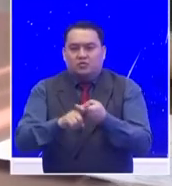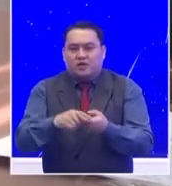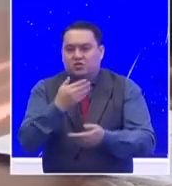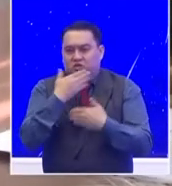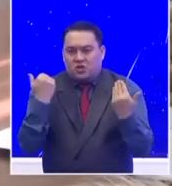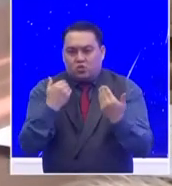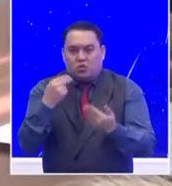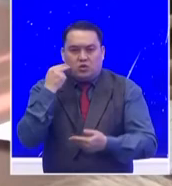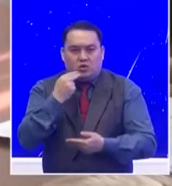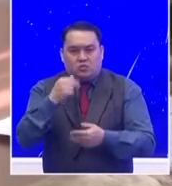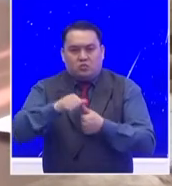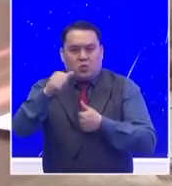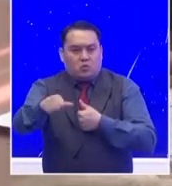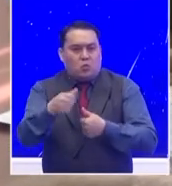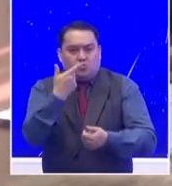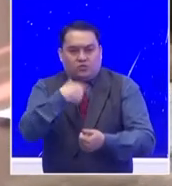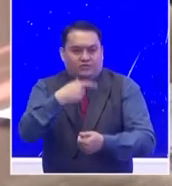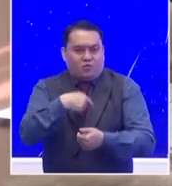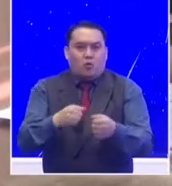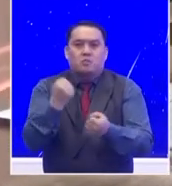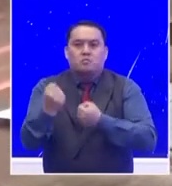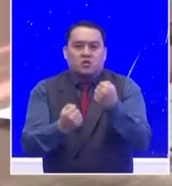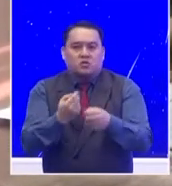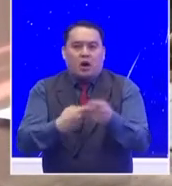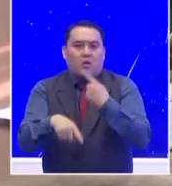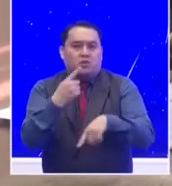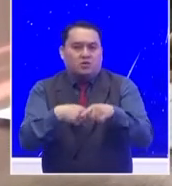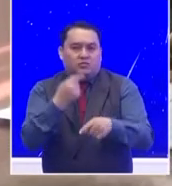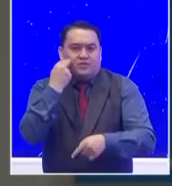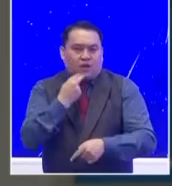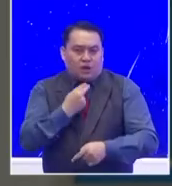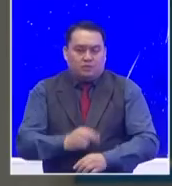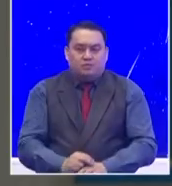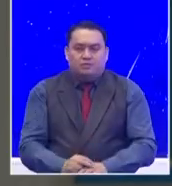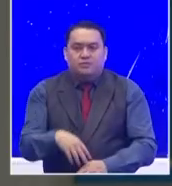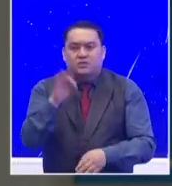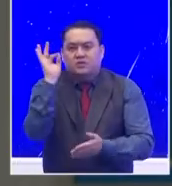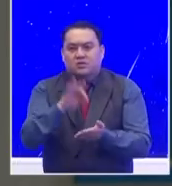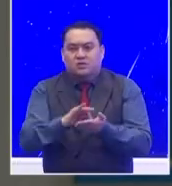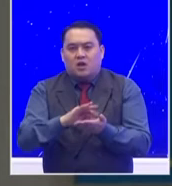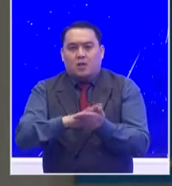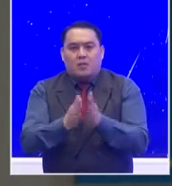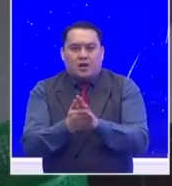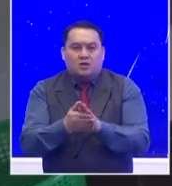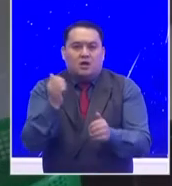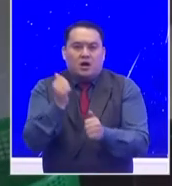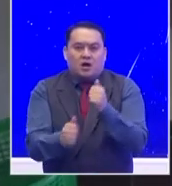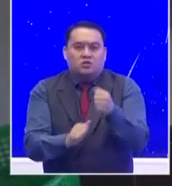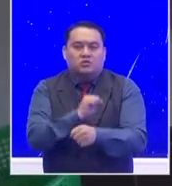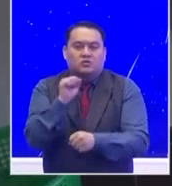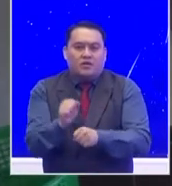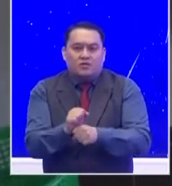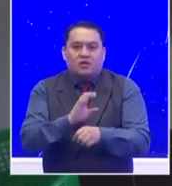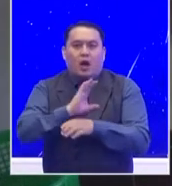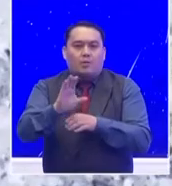Они сидят в тепловозе, и через 2 часа они обратно отправляются в Китай. В целях усиления мер профилактики на каждый таможенный пост